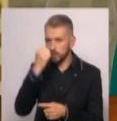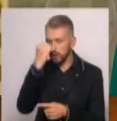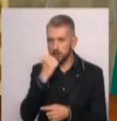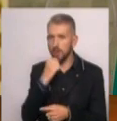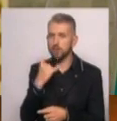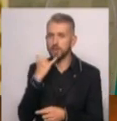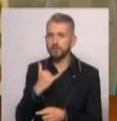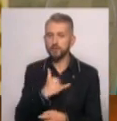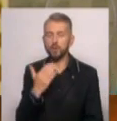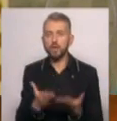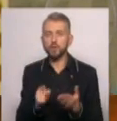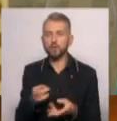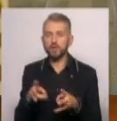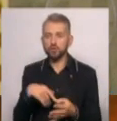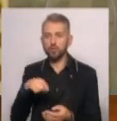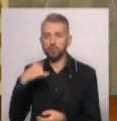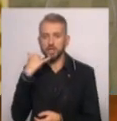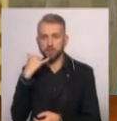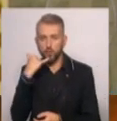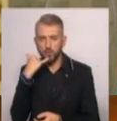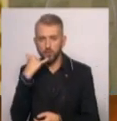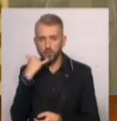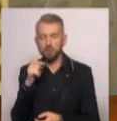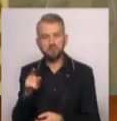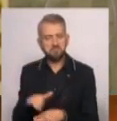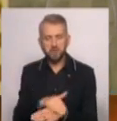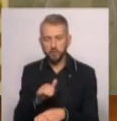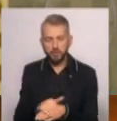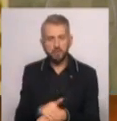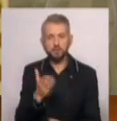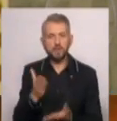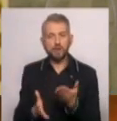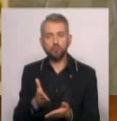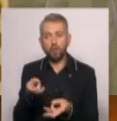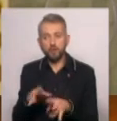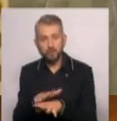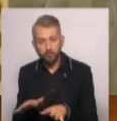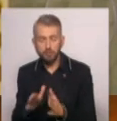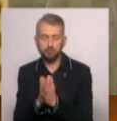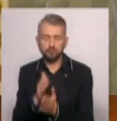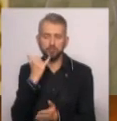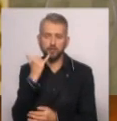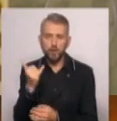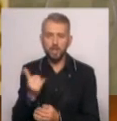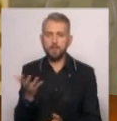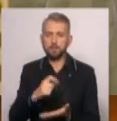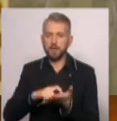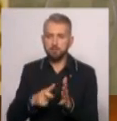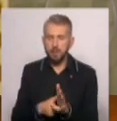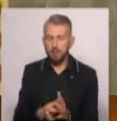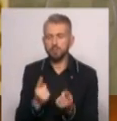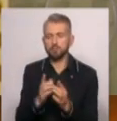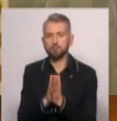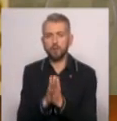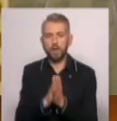за дзвінок. Якщо ви залишили номер телефону, ви молодець. Якщо ні, обов'язково залишіть або зателефонуйте до приймальні. І прохання величезне до